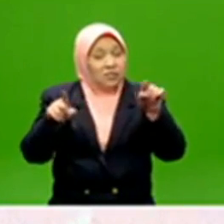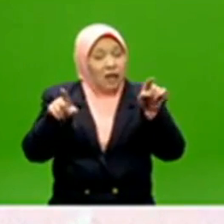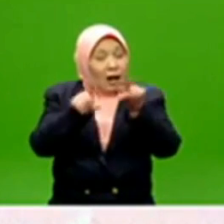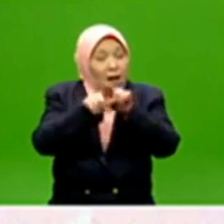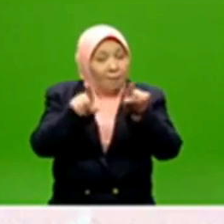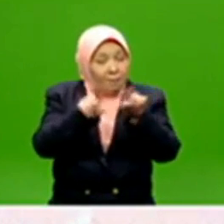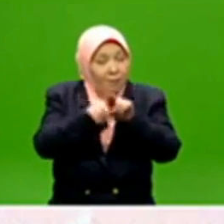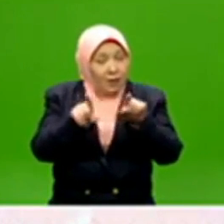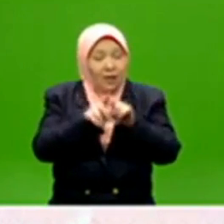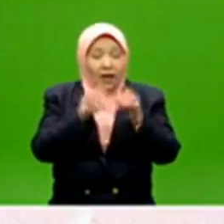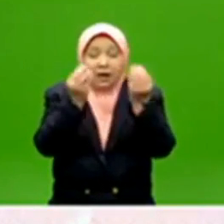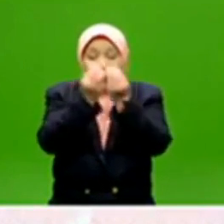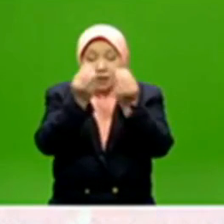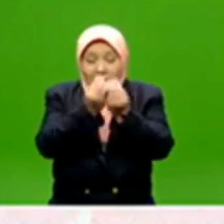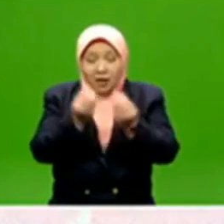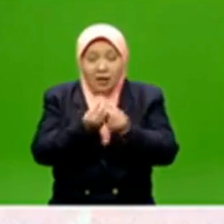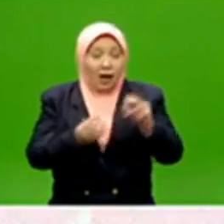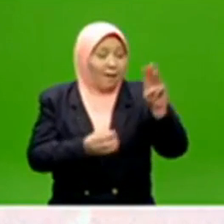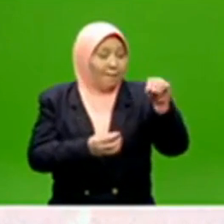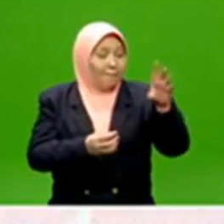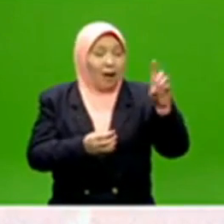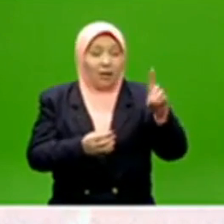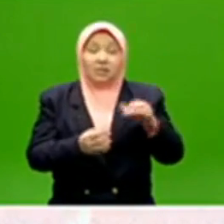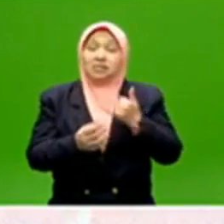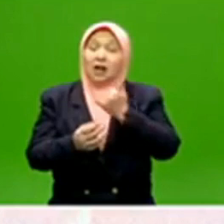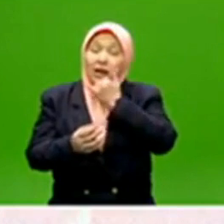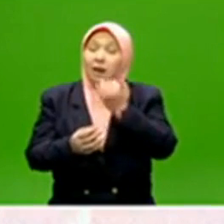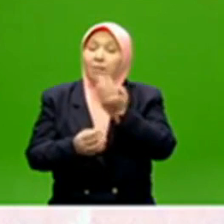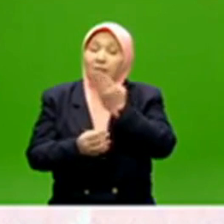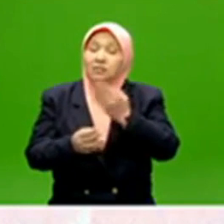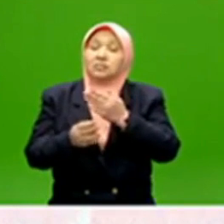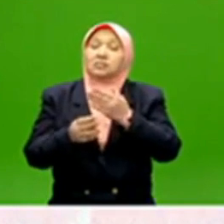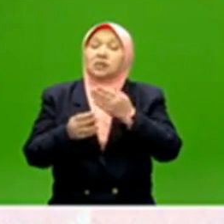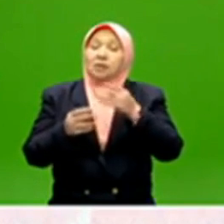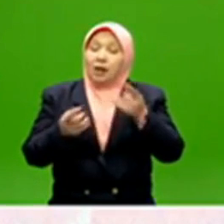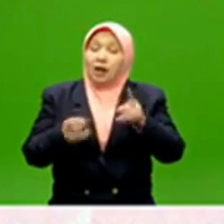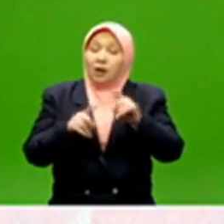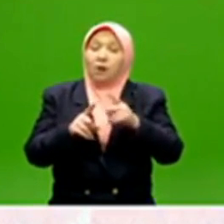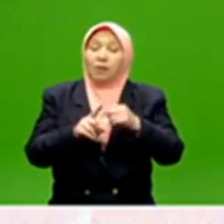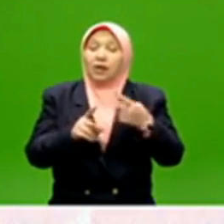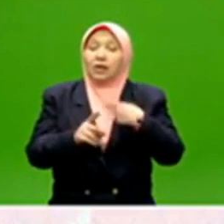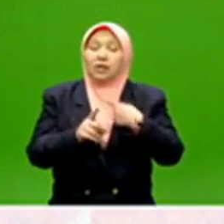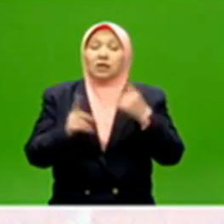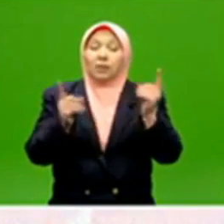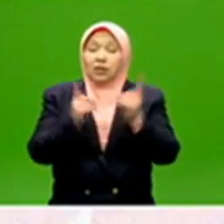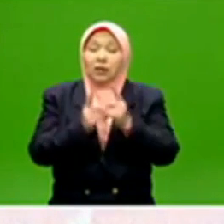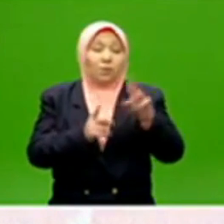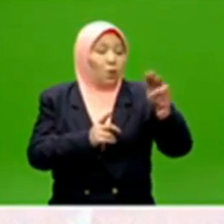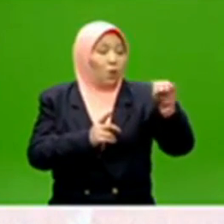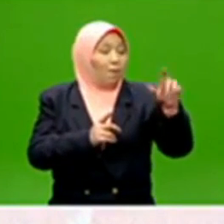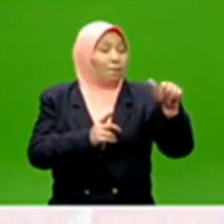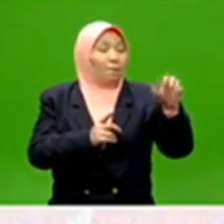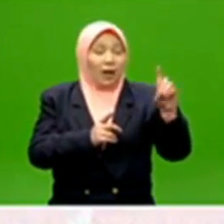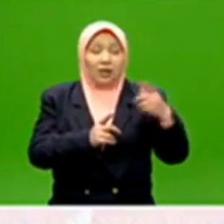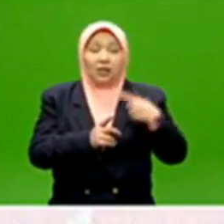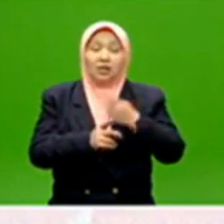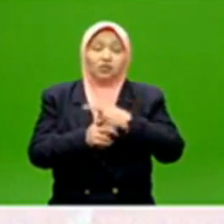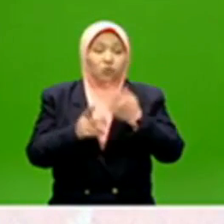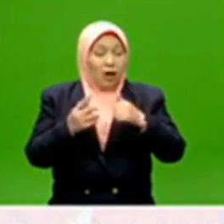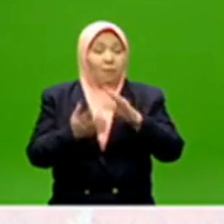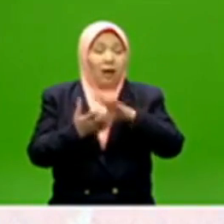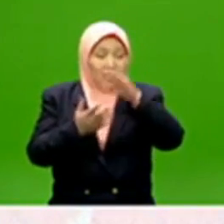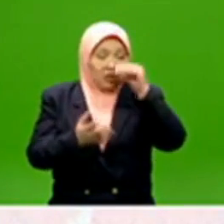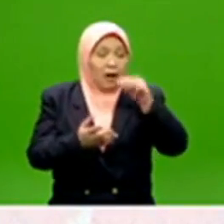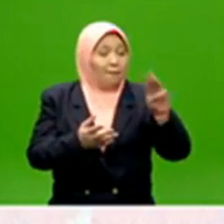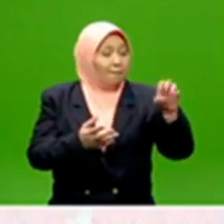Coba lihat selain statusnya kesalahan yang biasa berlaku ialah bila kita bertemu Mak kita adalah jamak Jaiz atau